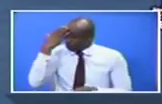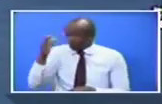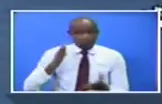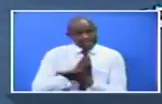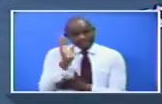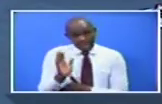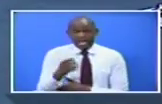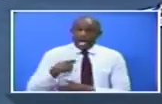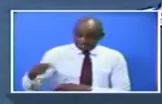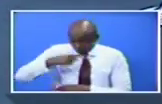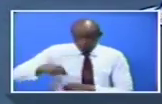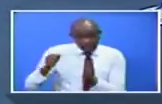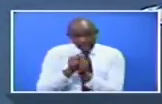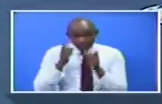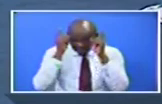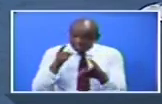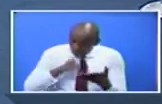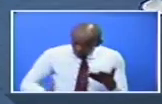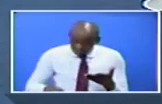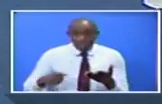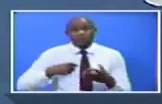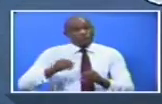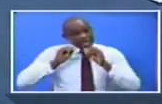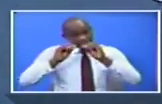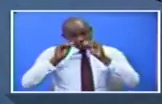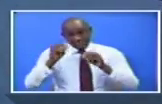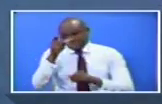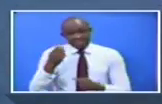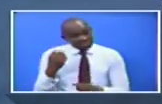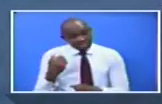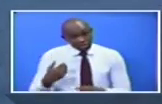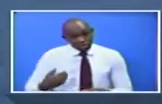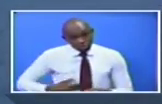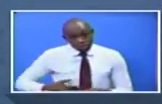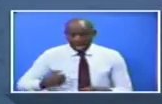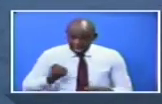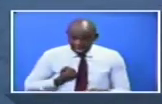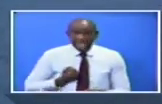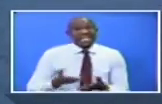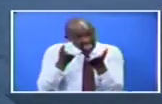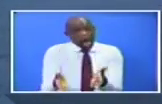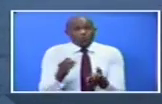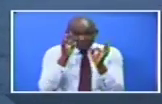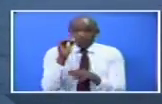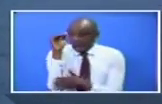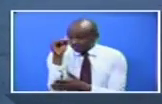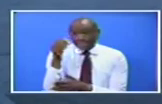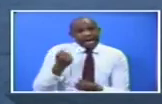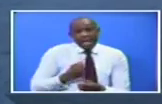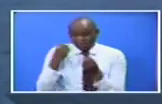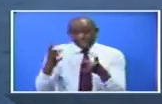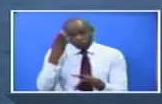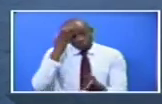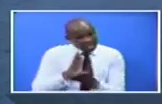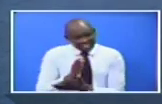So sisi tulijileta pamoja ili tuweze kuwaelimisha, na wengi wao hata kwa sasa ukiweza kuwauliza kama wanajua haki